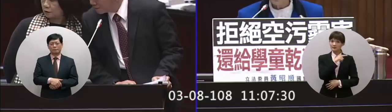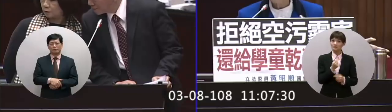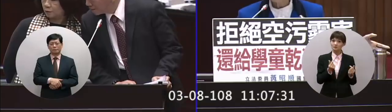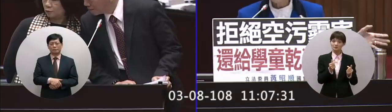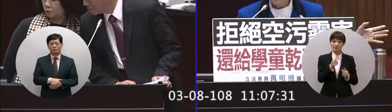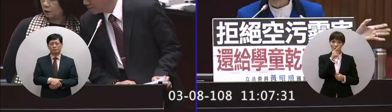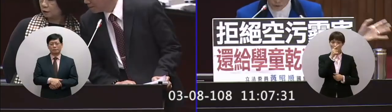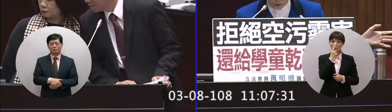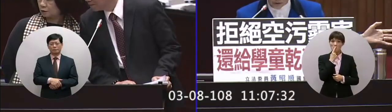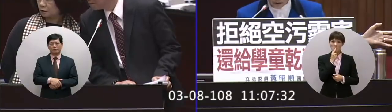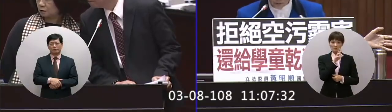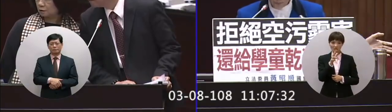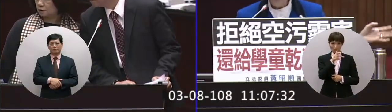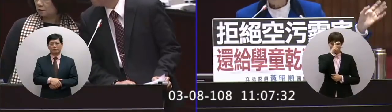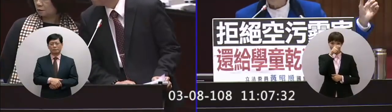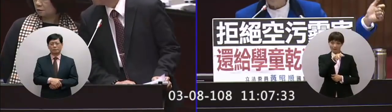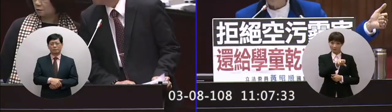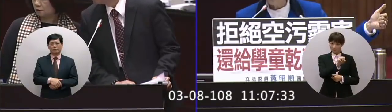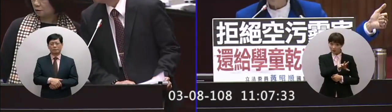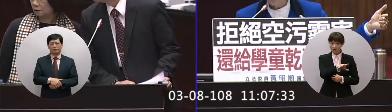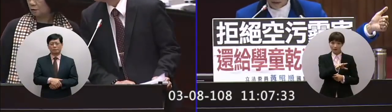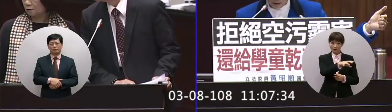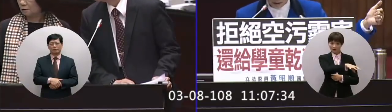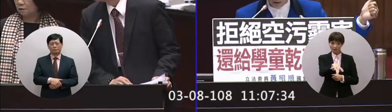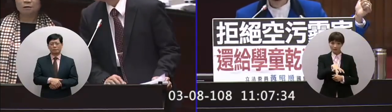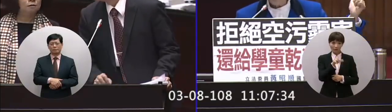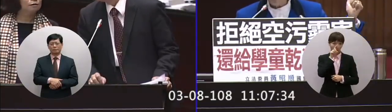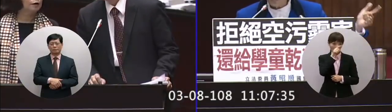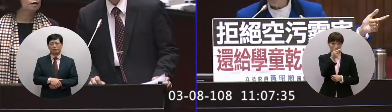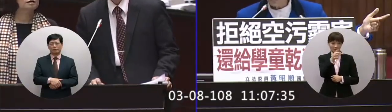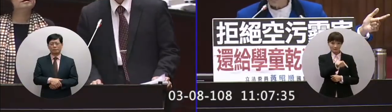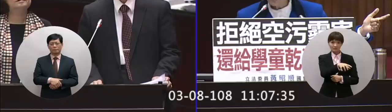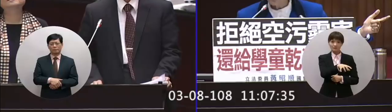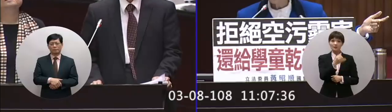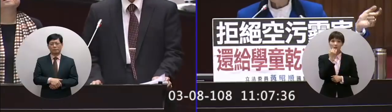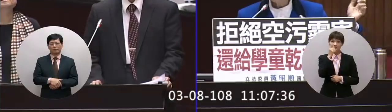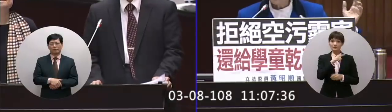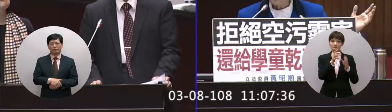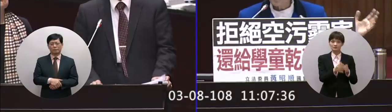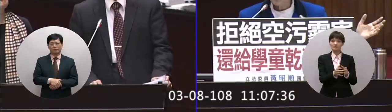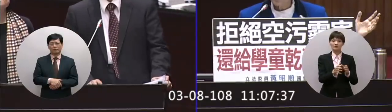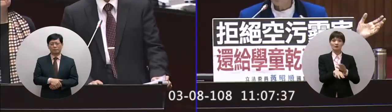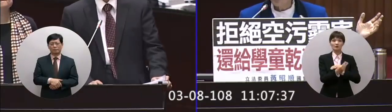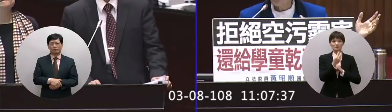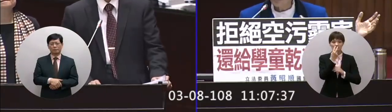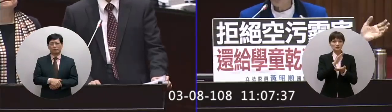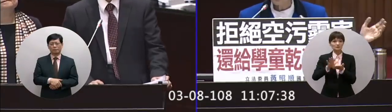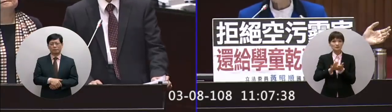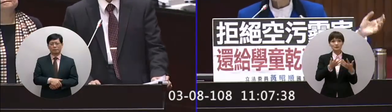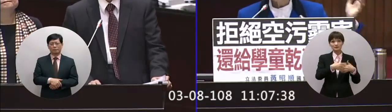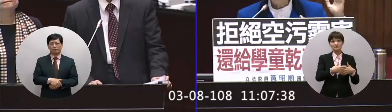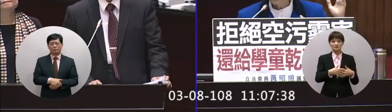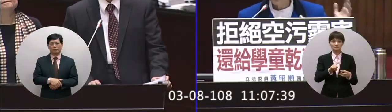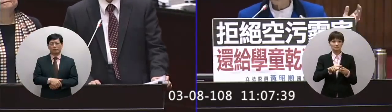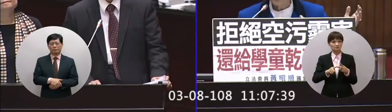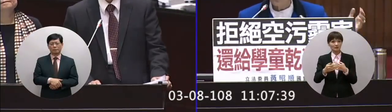别的预算来做，不管是冷气机的装置，或者空气清净机，或者室内活动中